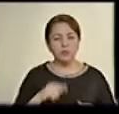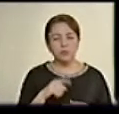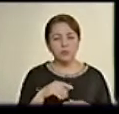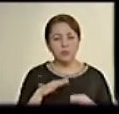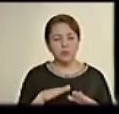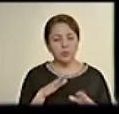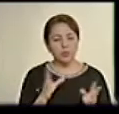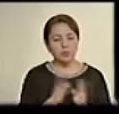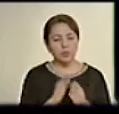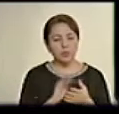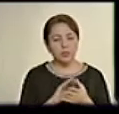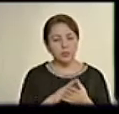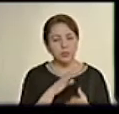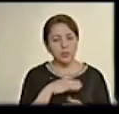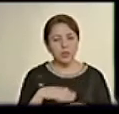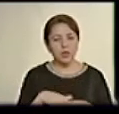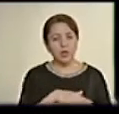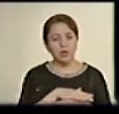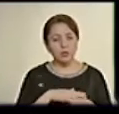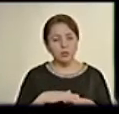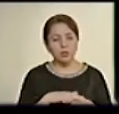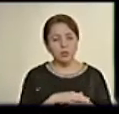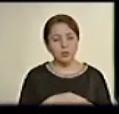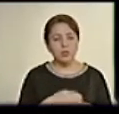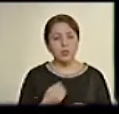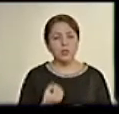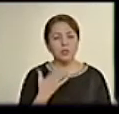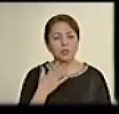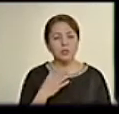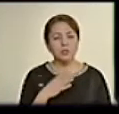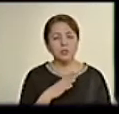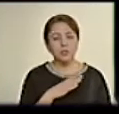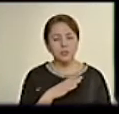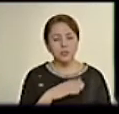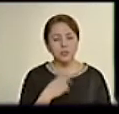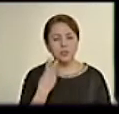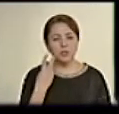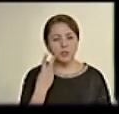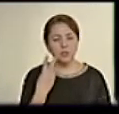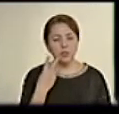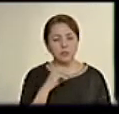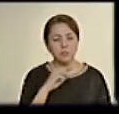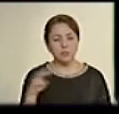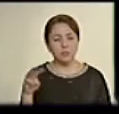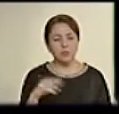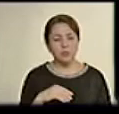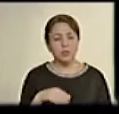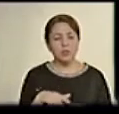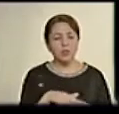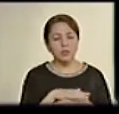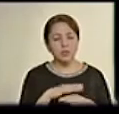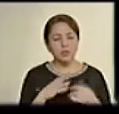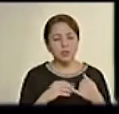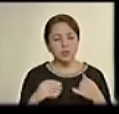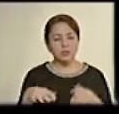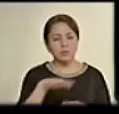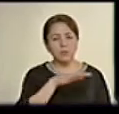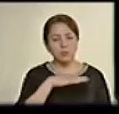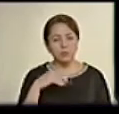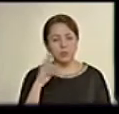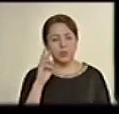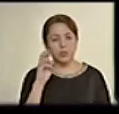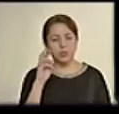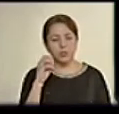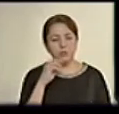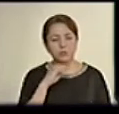chiqdik. Aholisi qancha ekan aholisi? 2 million. Yer maydoni esa 200 ming